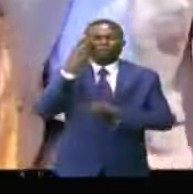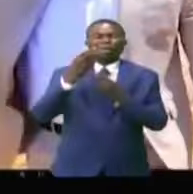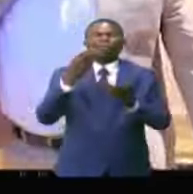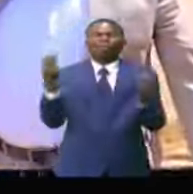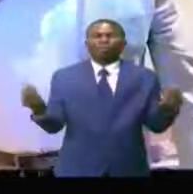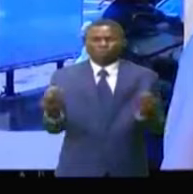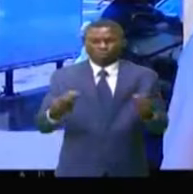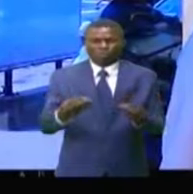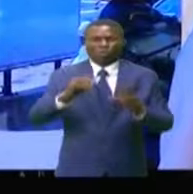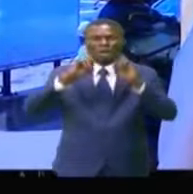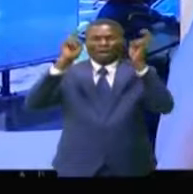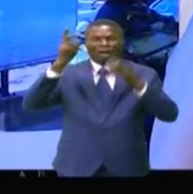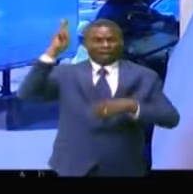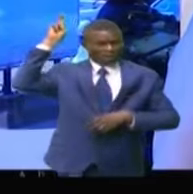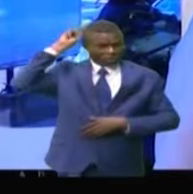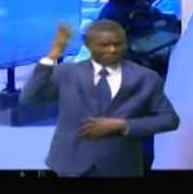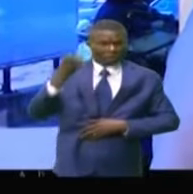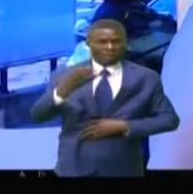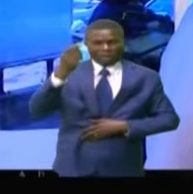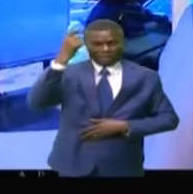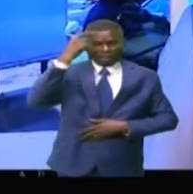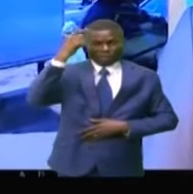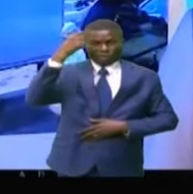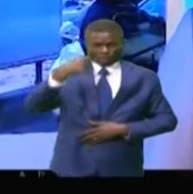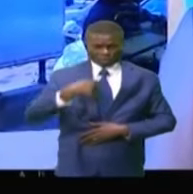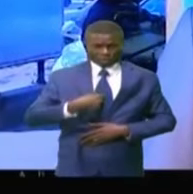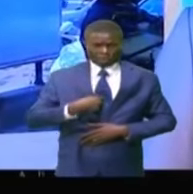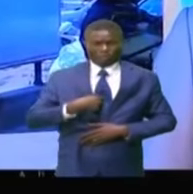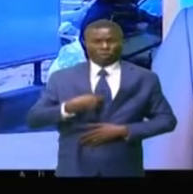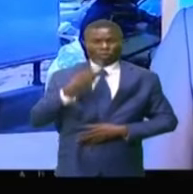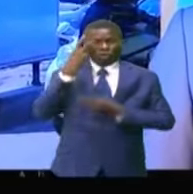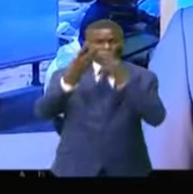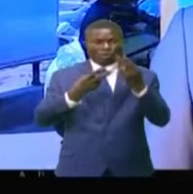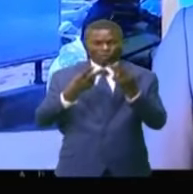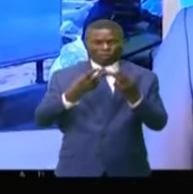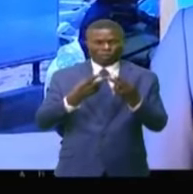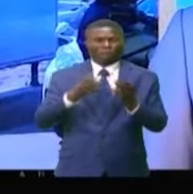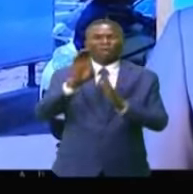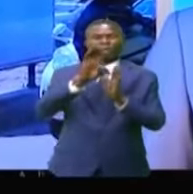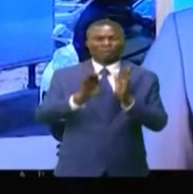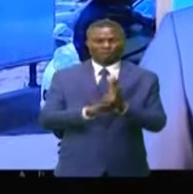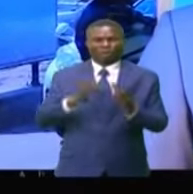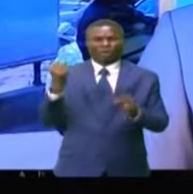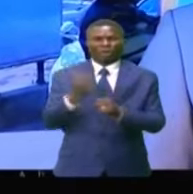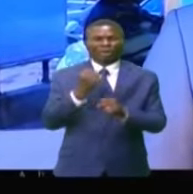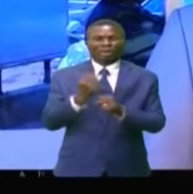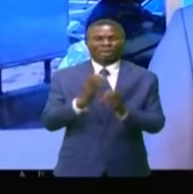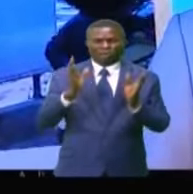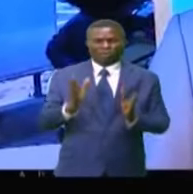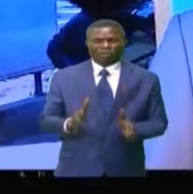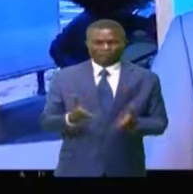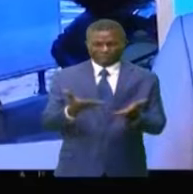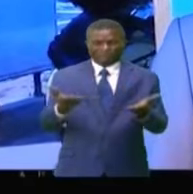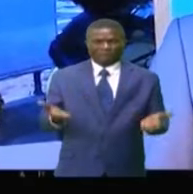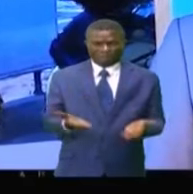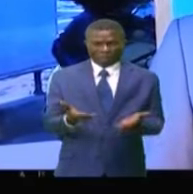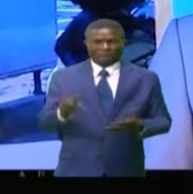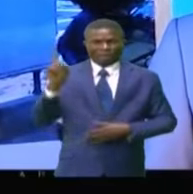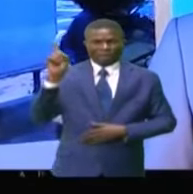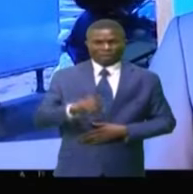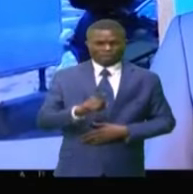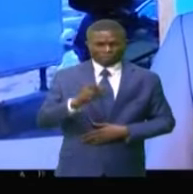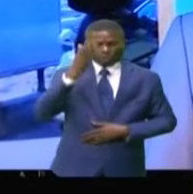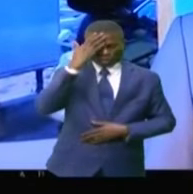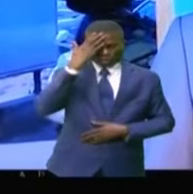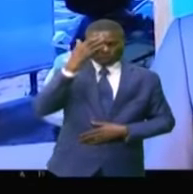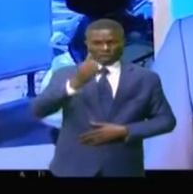de Kolwezi. Il est des mondes de voir les conditions dans lesquelles le travail le personnel, de venir